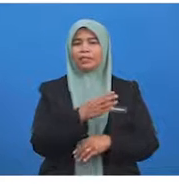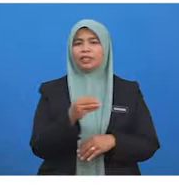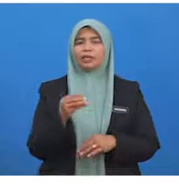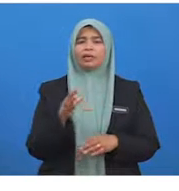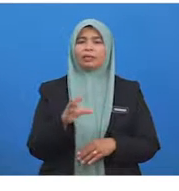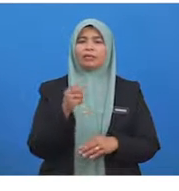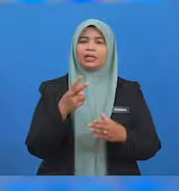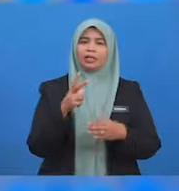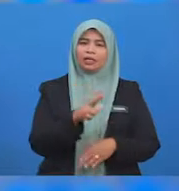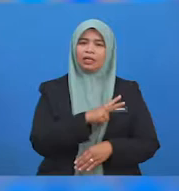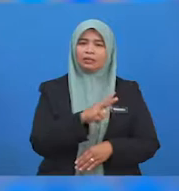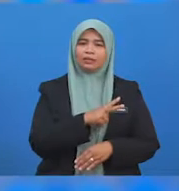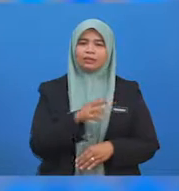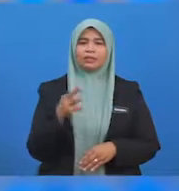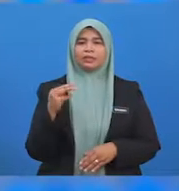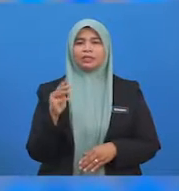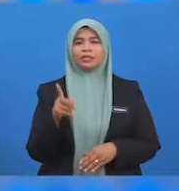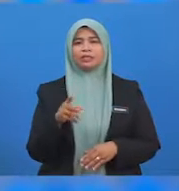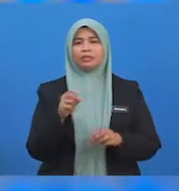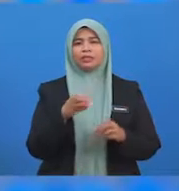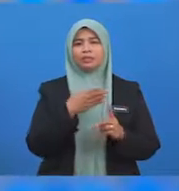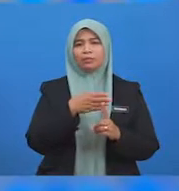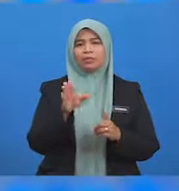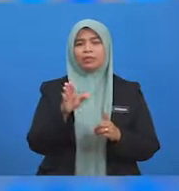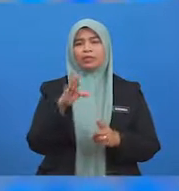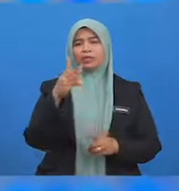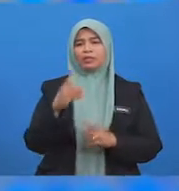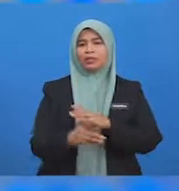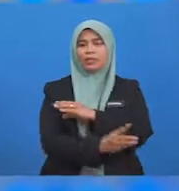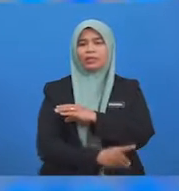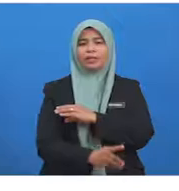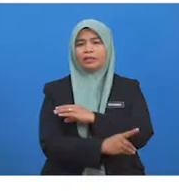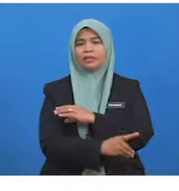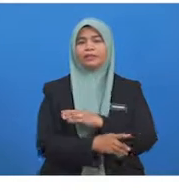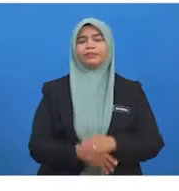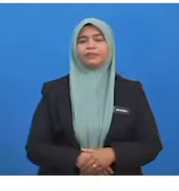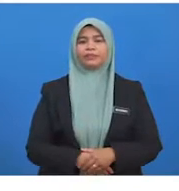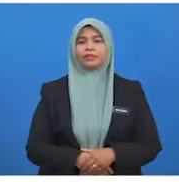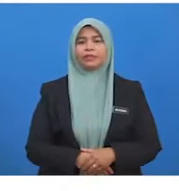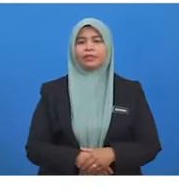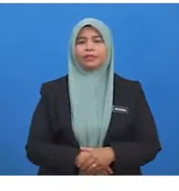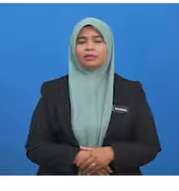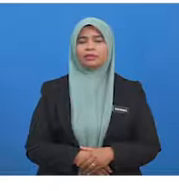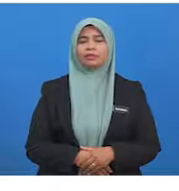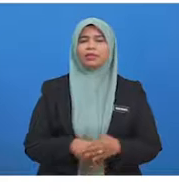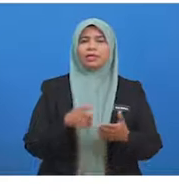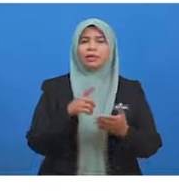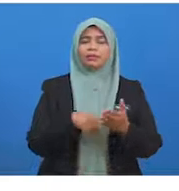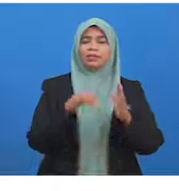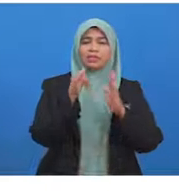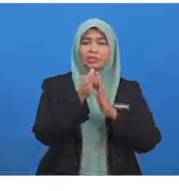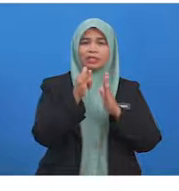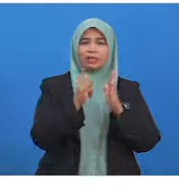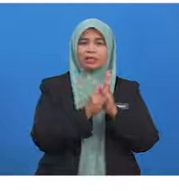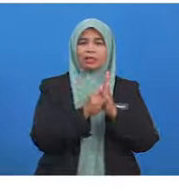daerah. Baiklah murid-murid, apa ya syarat-syarat untuk melaksanakan hukuman hudud ini?